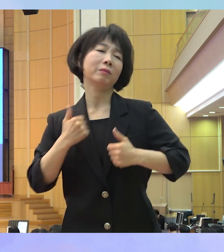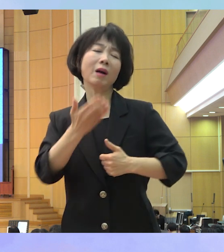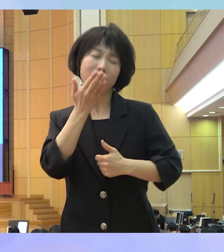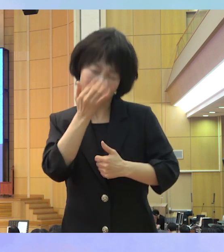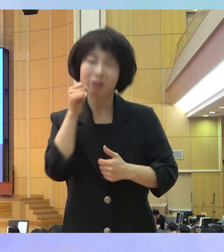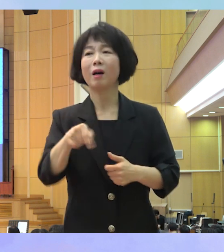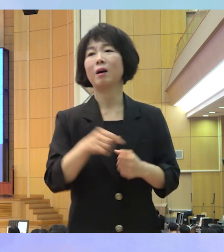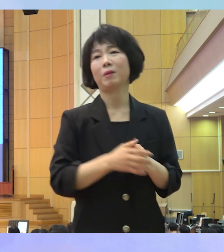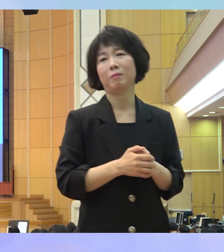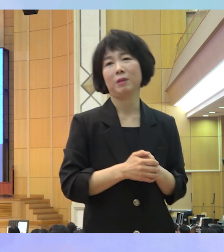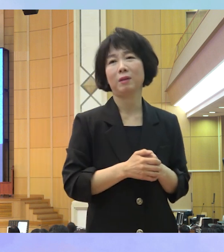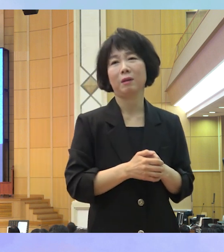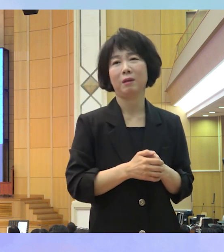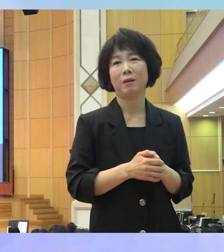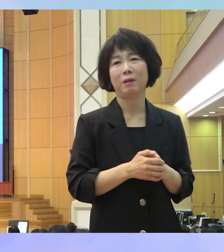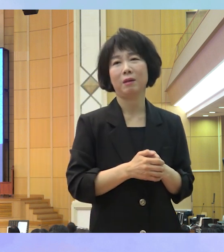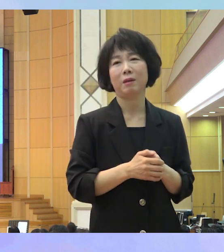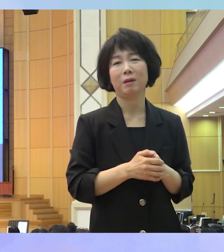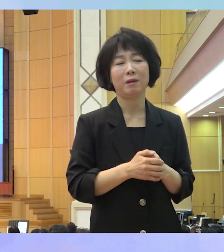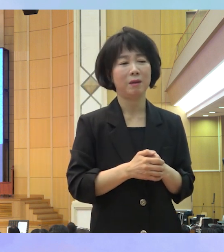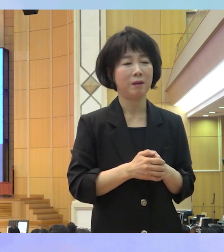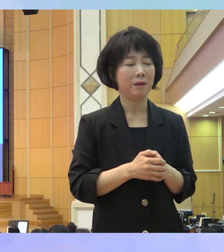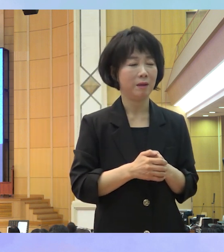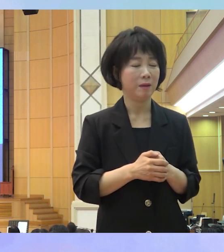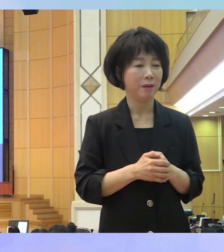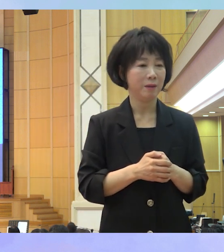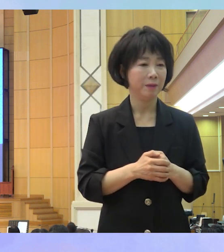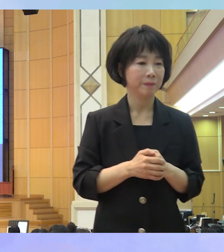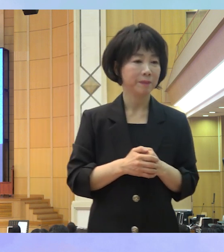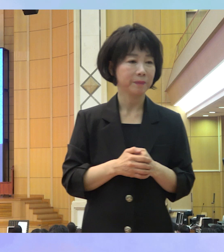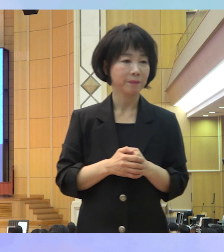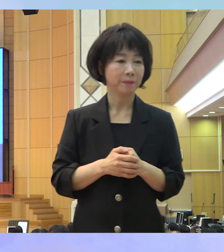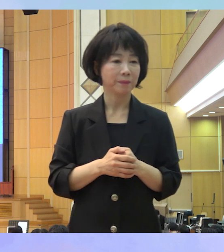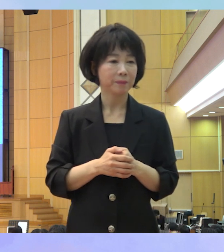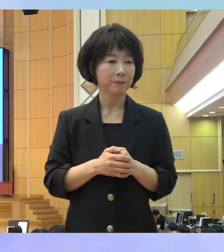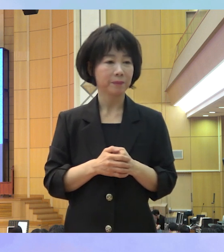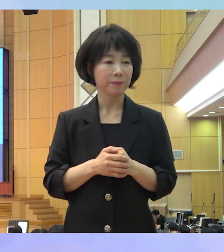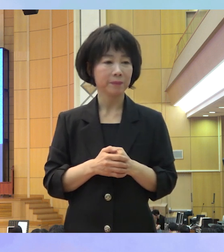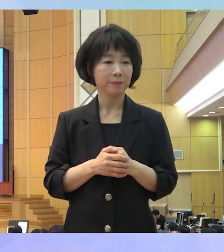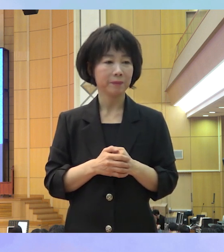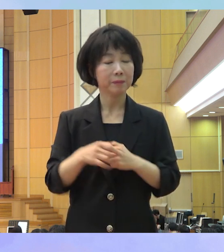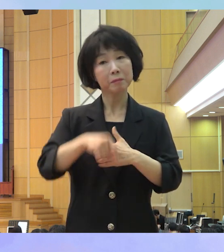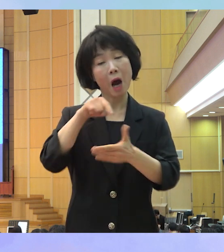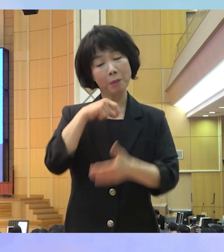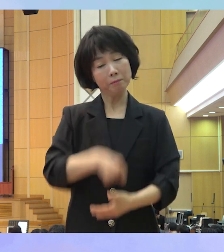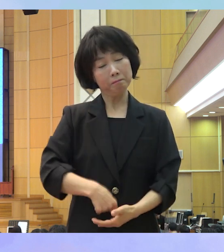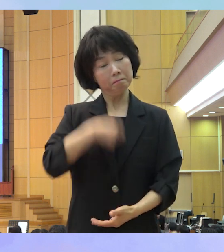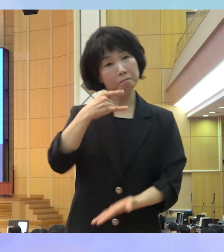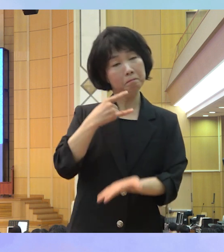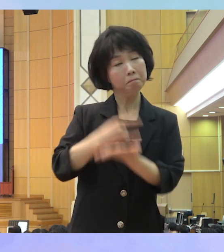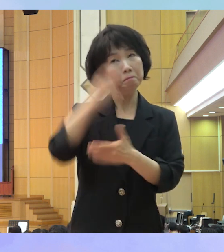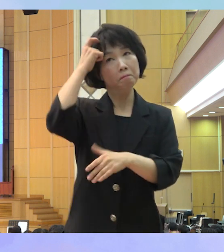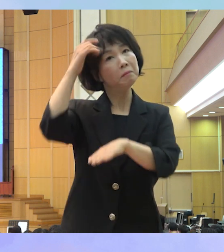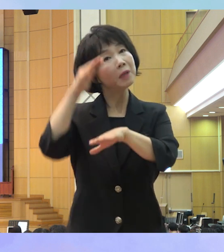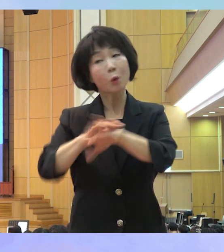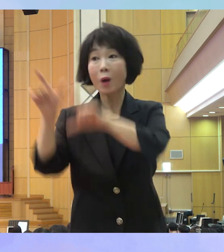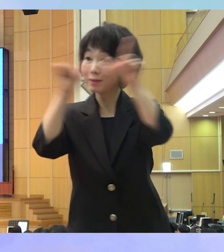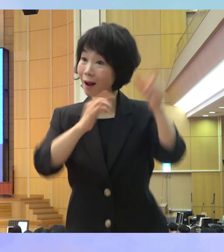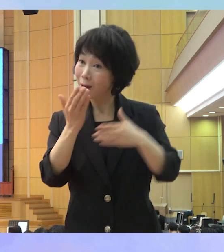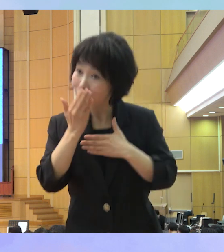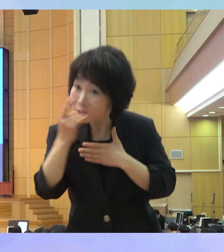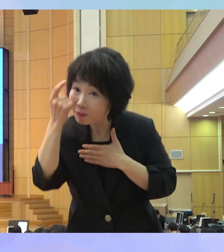해드리는 거다, 이렇게 얘기하고 있다라는 거예요. 그래서 여러분, 어떻게 의롭게 지혜롭게 살 수